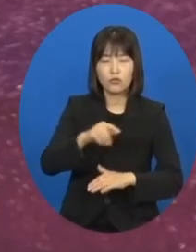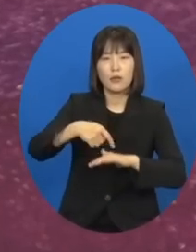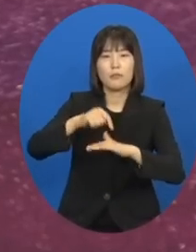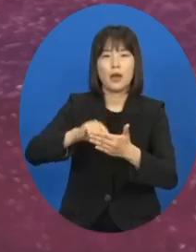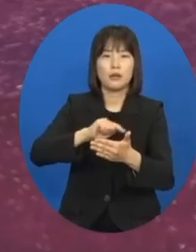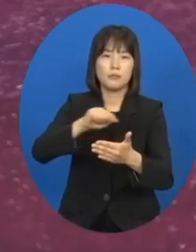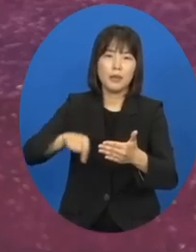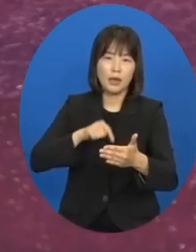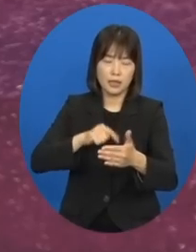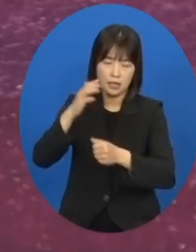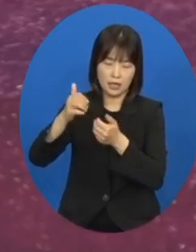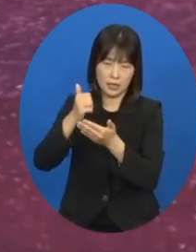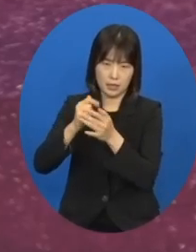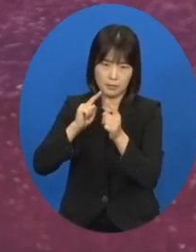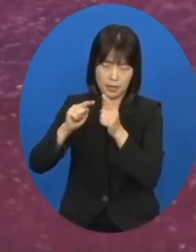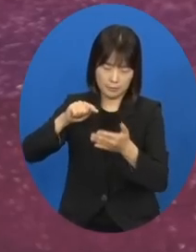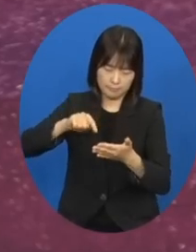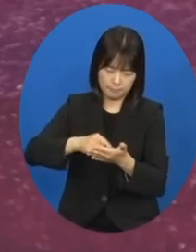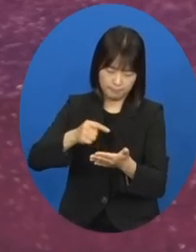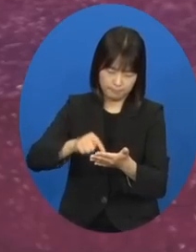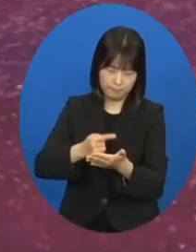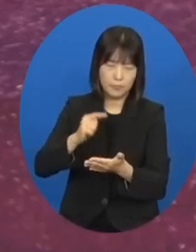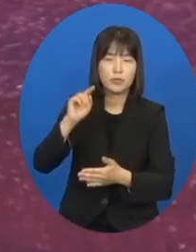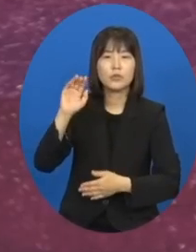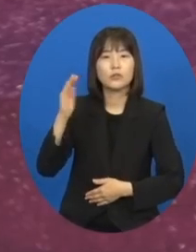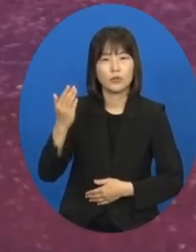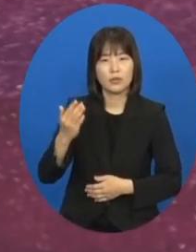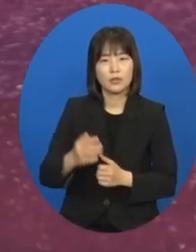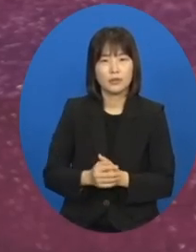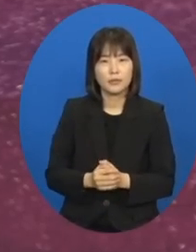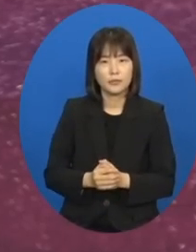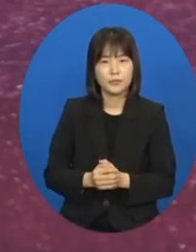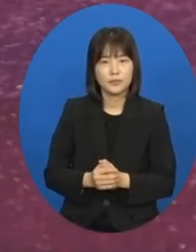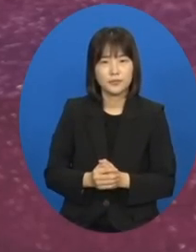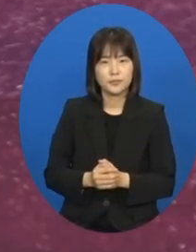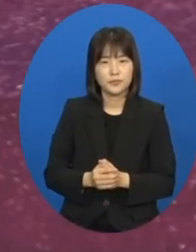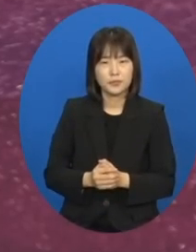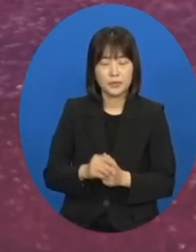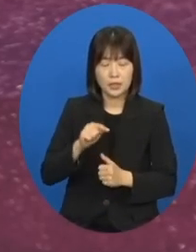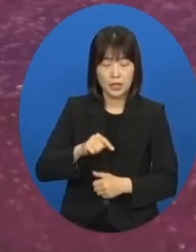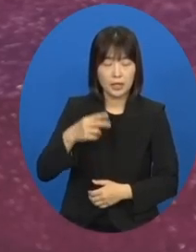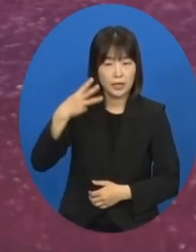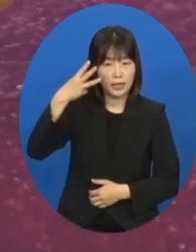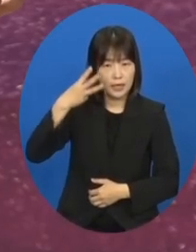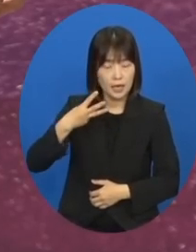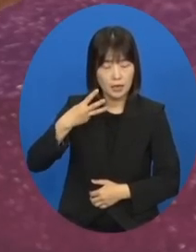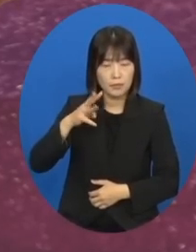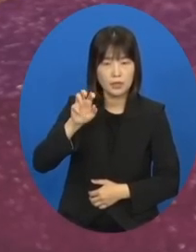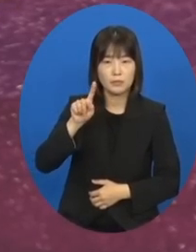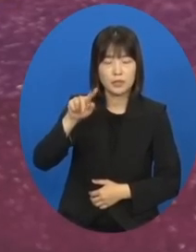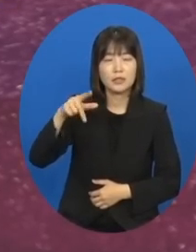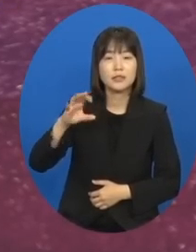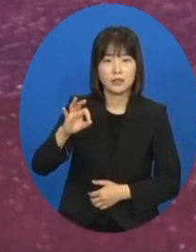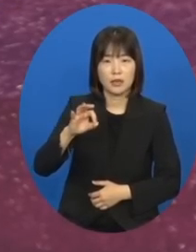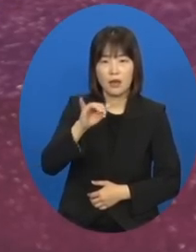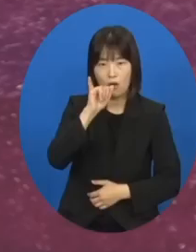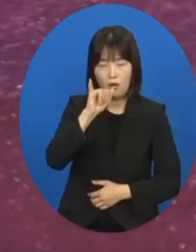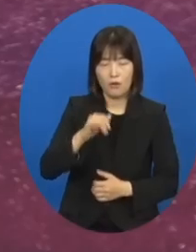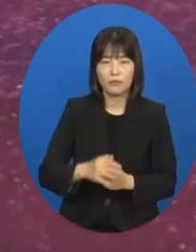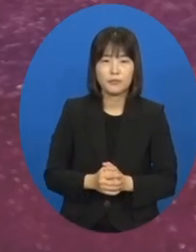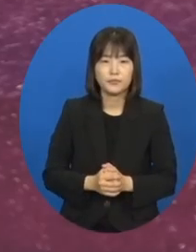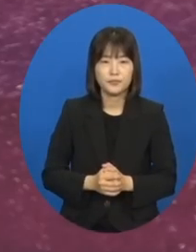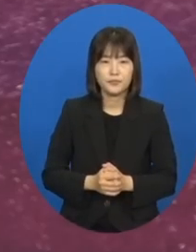하나님의 말씀이 새겨지게 된다는 것이죠 이것이 어디 나오냐면 예레미야 31장에 이미 나와 있어요 자 이렇게 되어